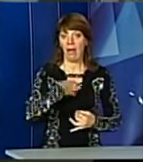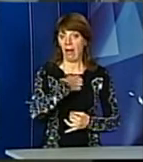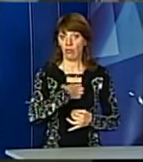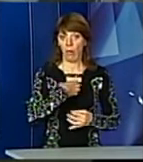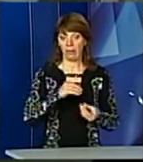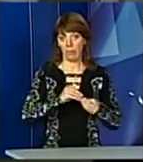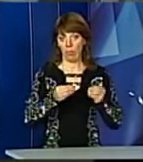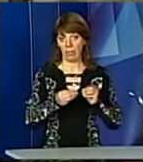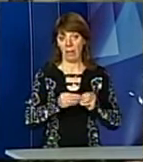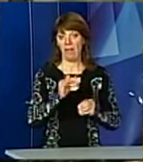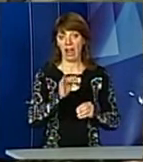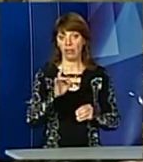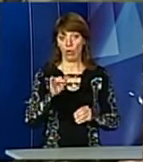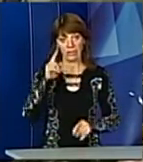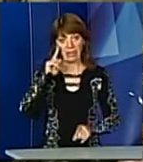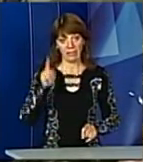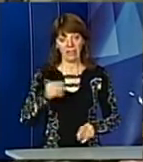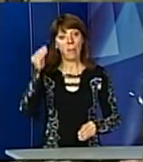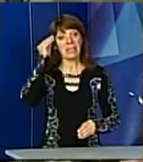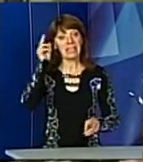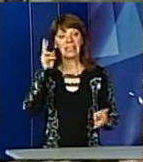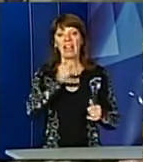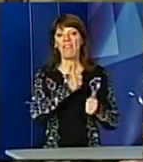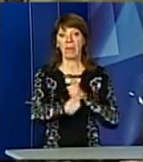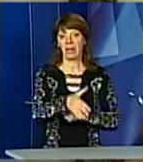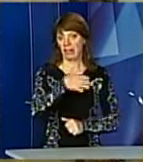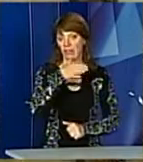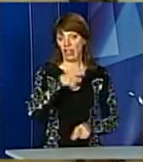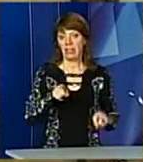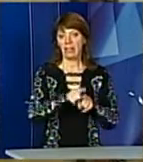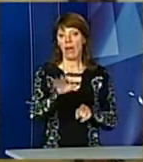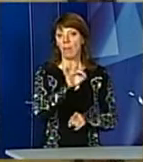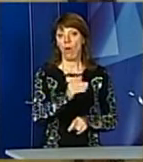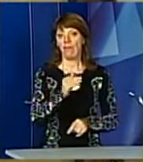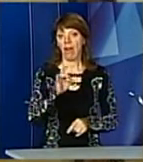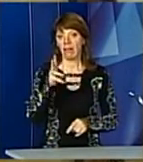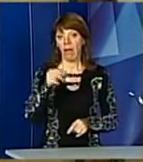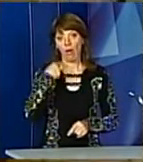актуальні проблеми франкознавства. Мислитель, який випередив час. Так про Франка